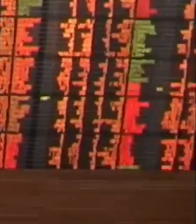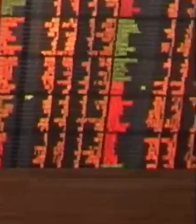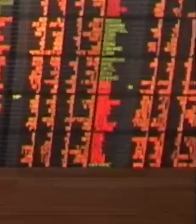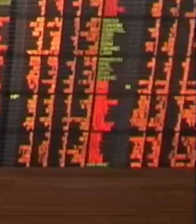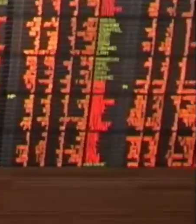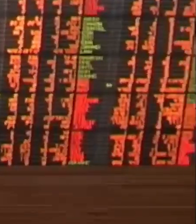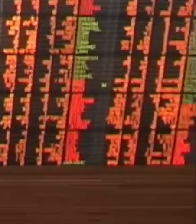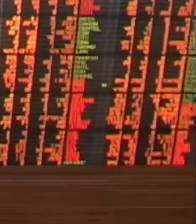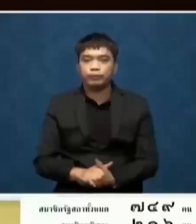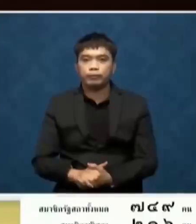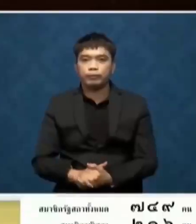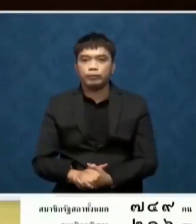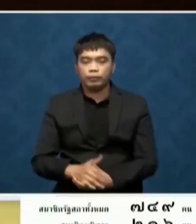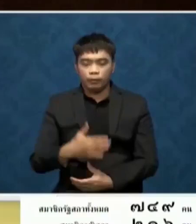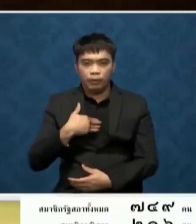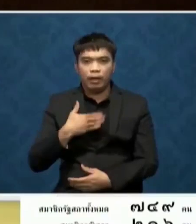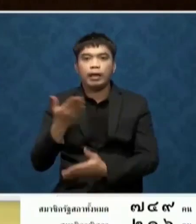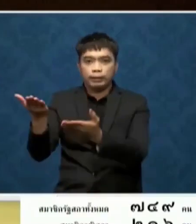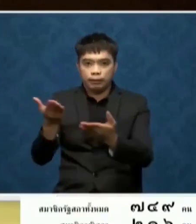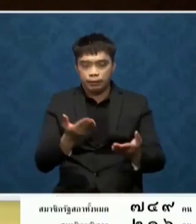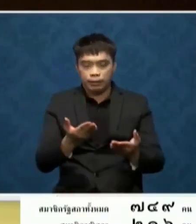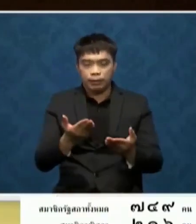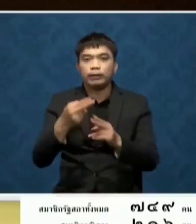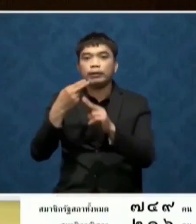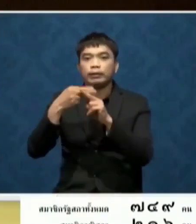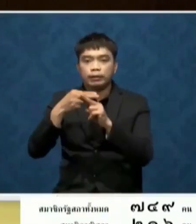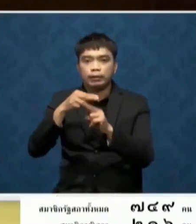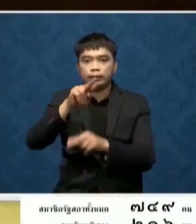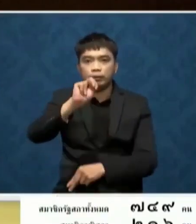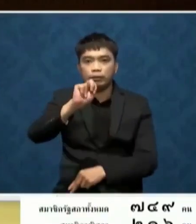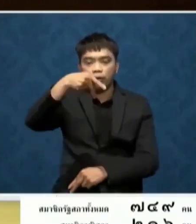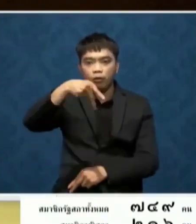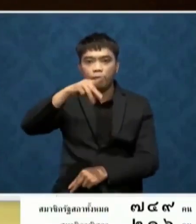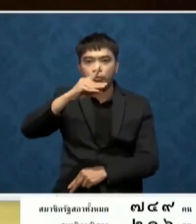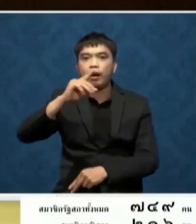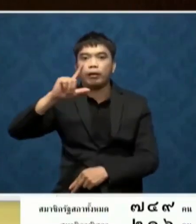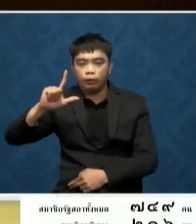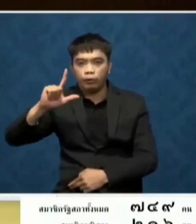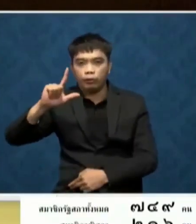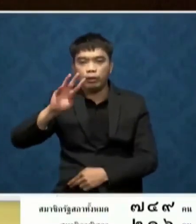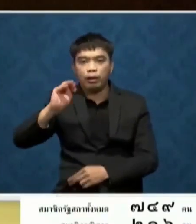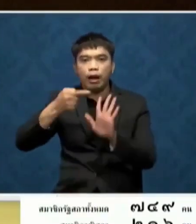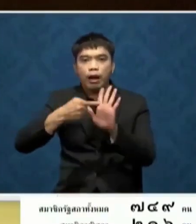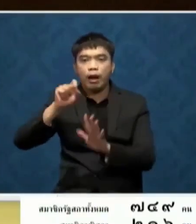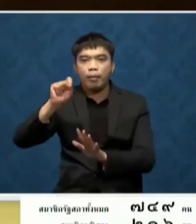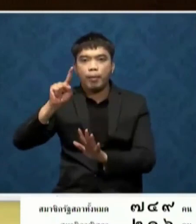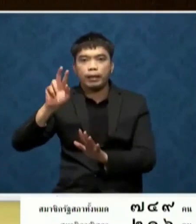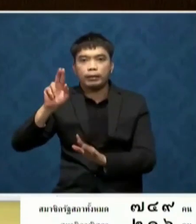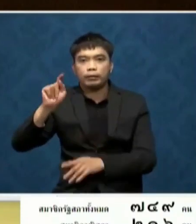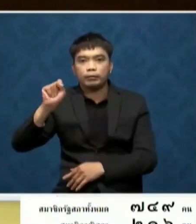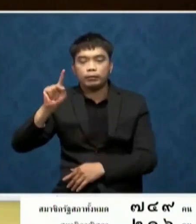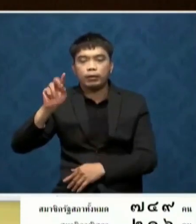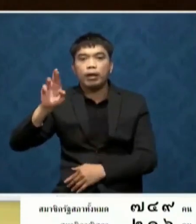ตลาดน่าจะตอบรับเชิงลบนักวิเคราะห์มองว่าการโหวตเลือกนายกรัฐมนตรีน่าจะสิ้นสุดลงภายในเดือนนี้ซึ่ง